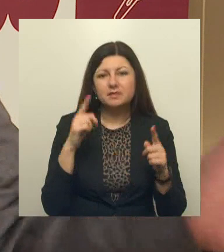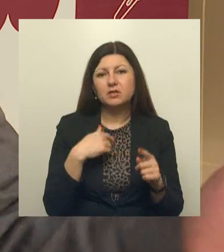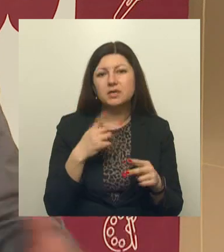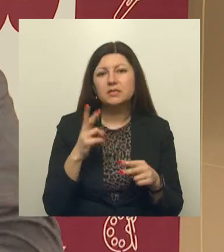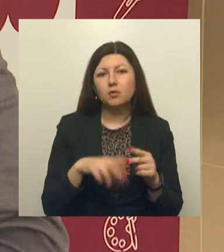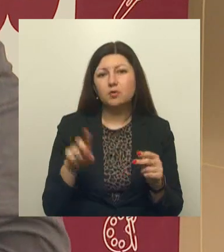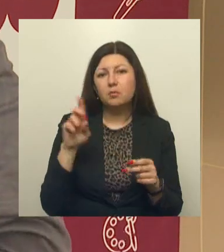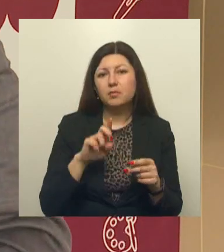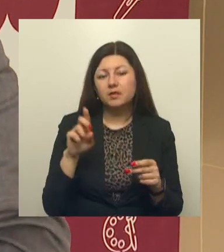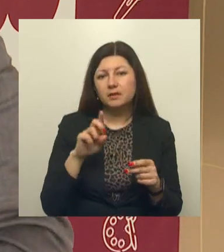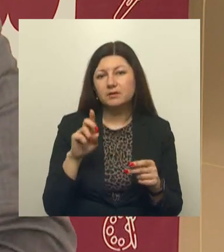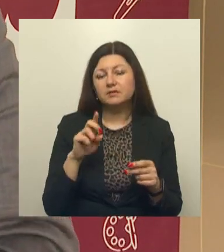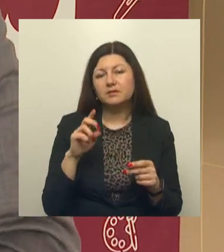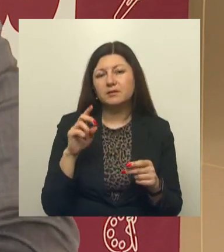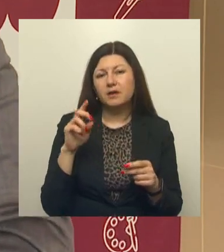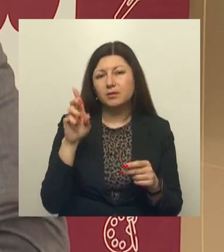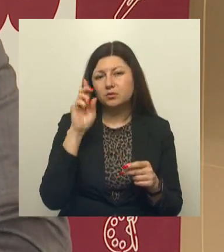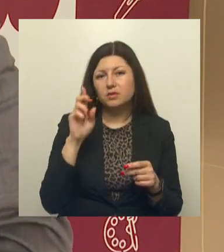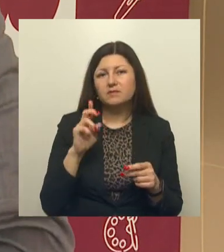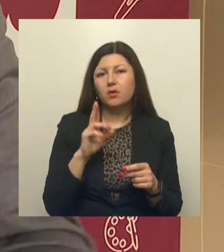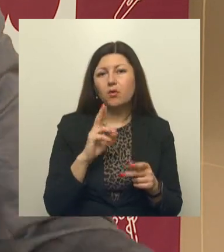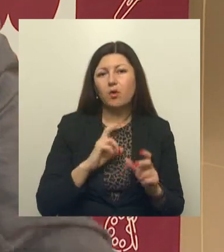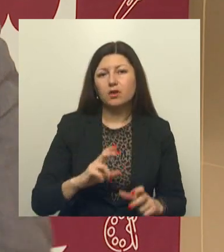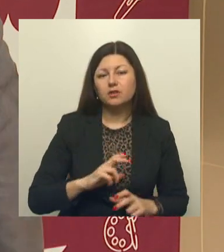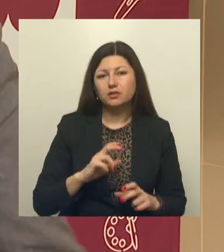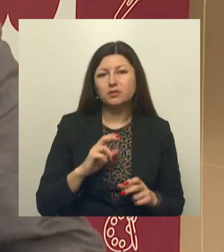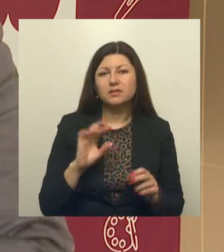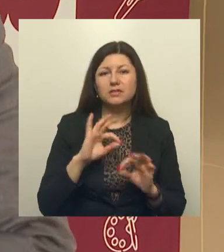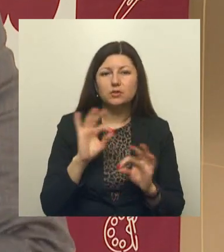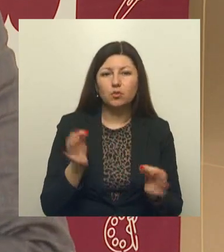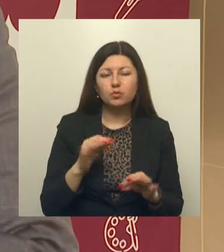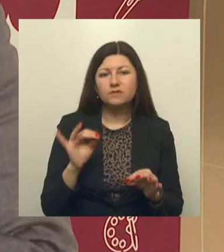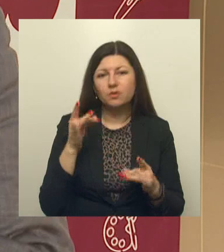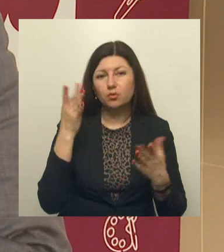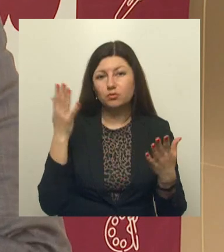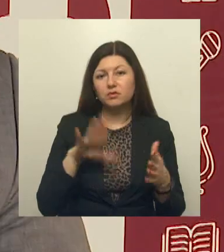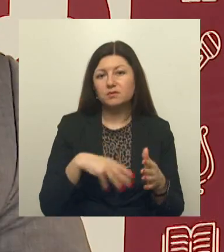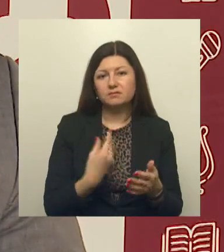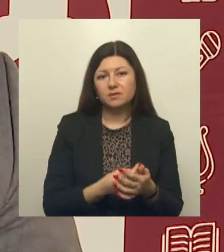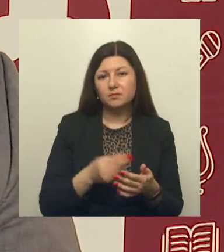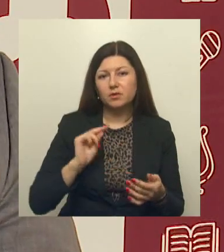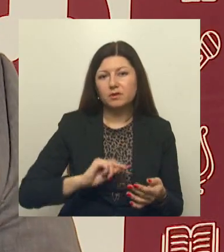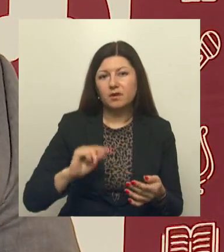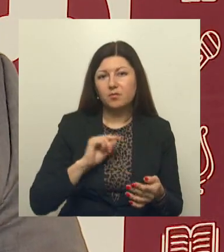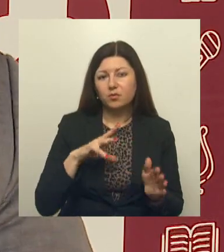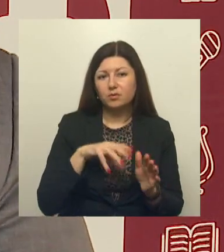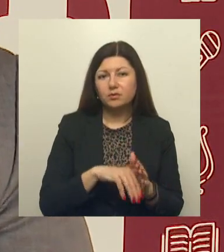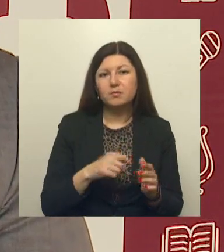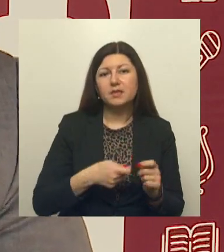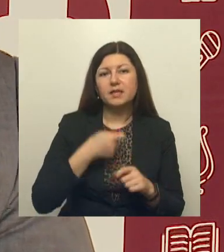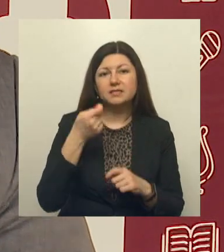закончил Белгородский государственный колледж культуры и искусств и работаю по сей день в этой профессии. Подавая